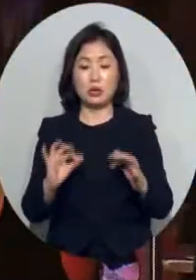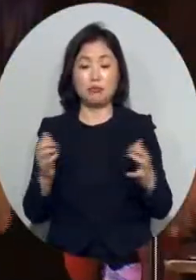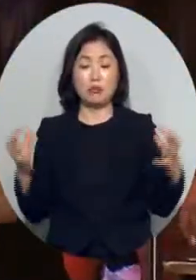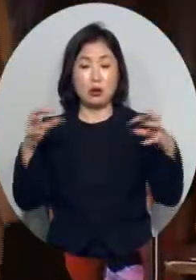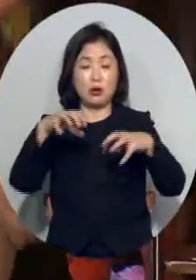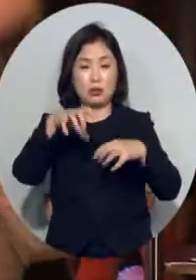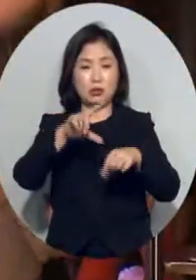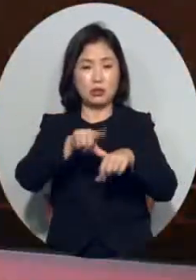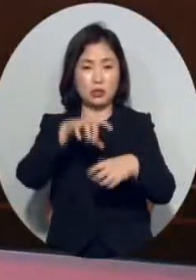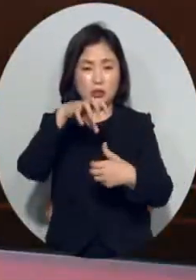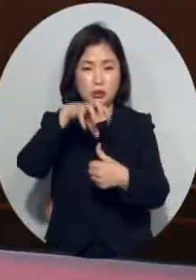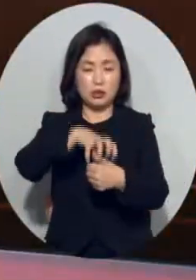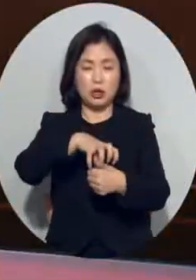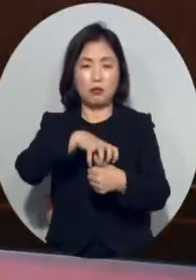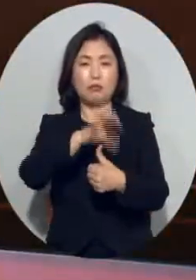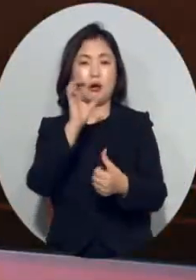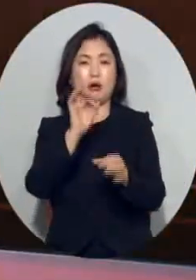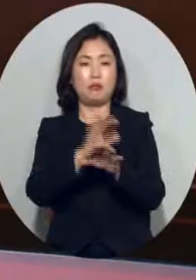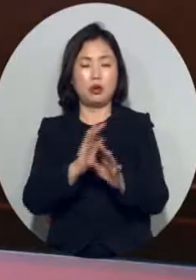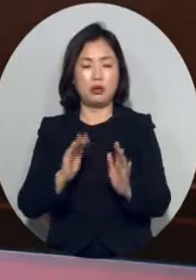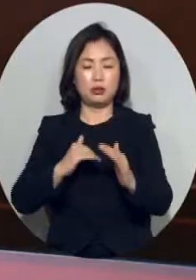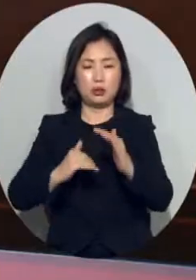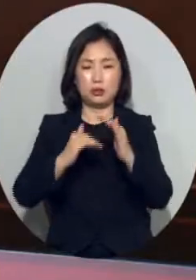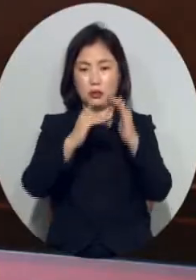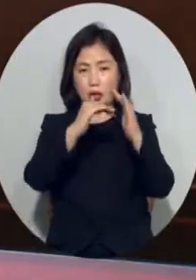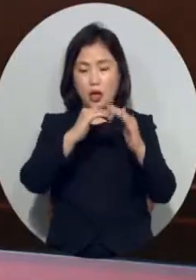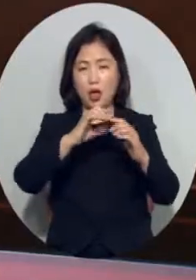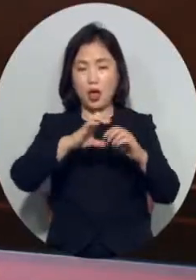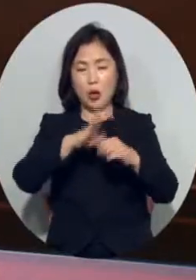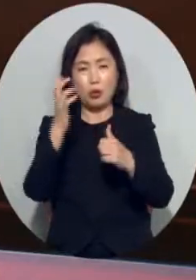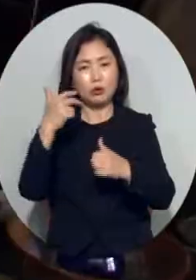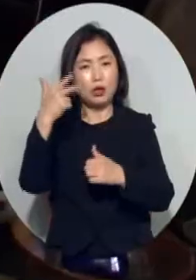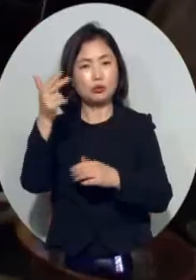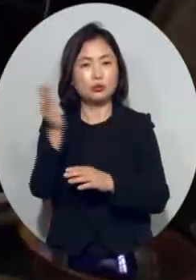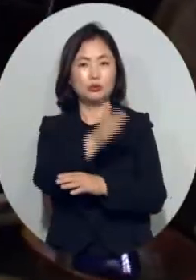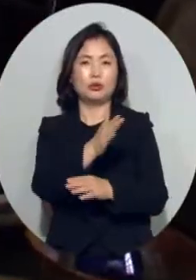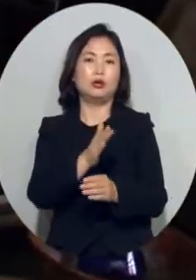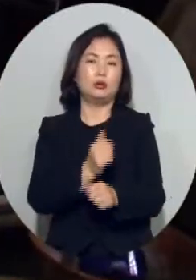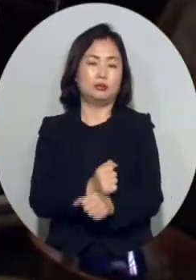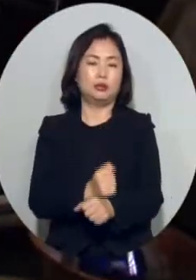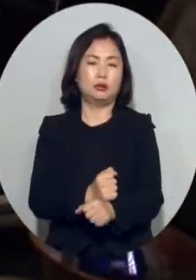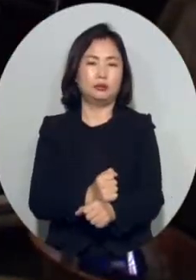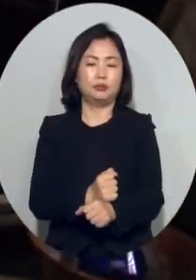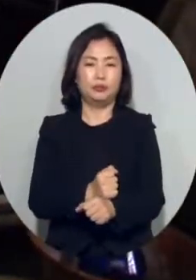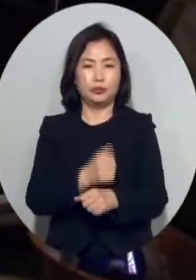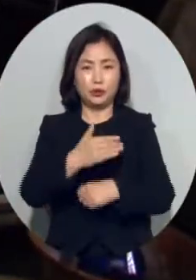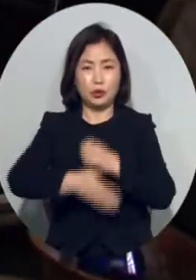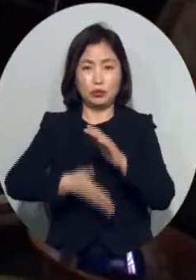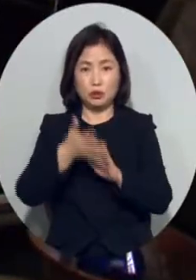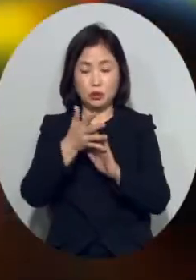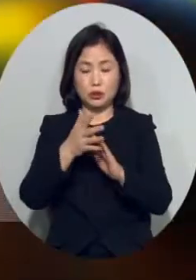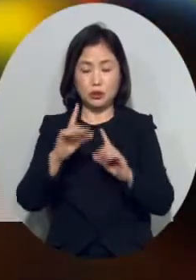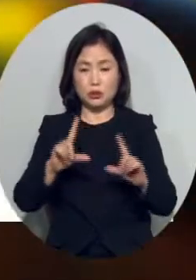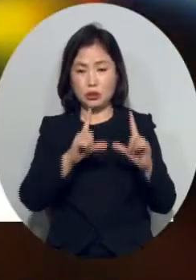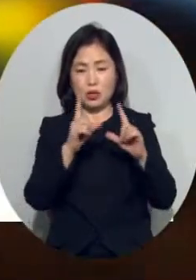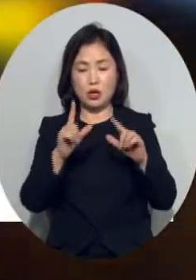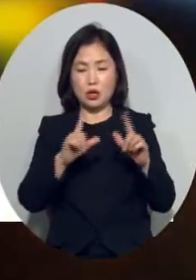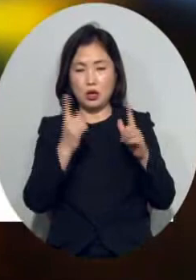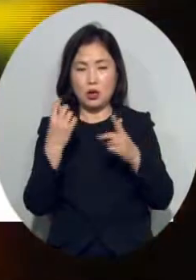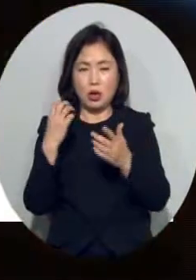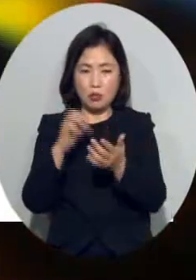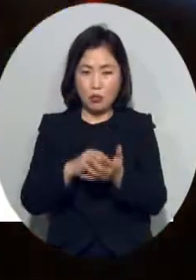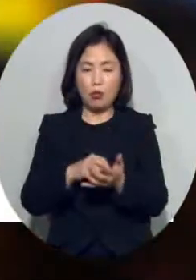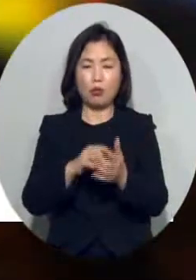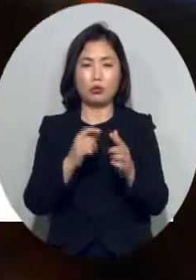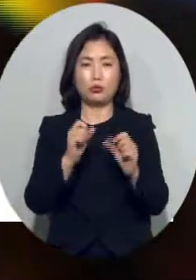다중이용시설의 영업시간 제한을 없애는 단계적 일상회복은 다음 주로 다가왔습니다. 대구시는 일상회복 정부 초안을